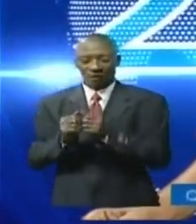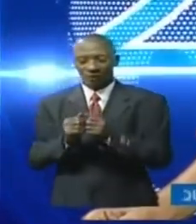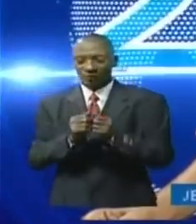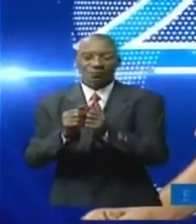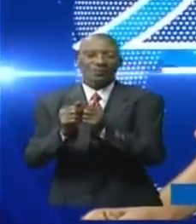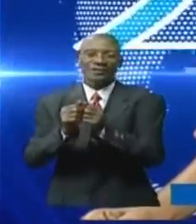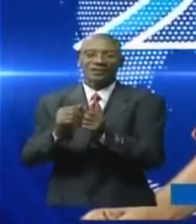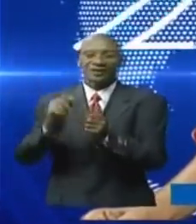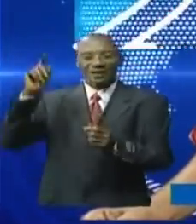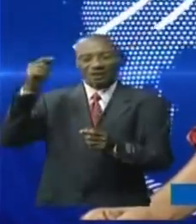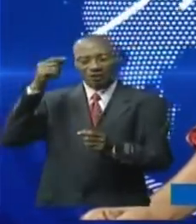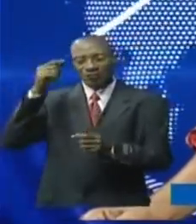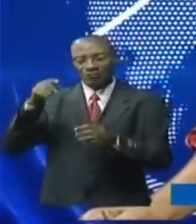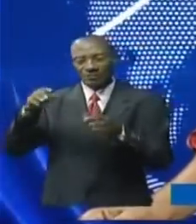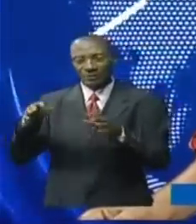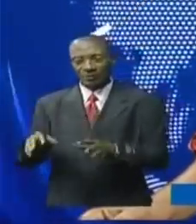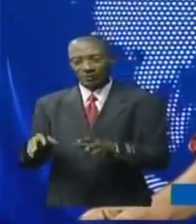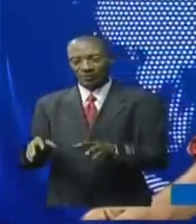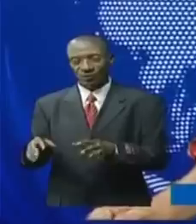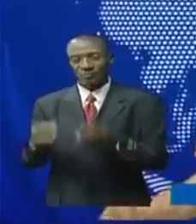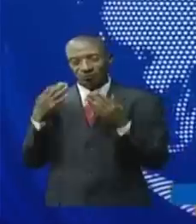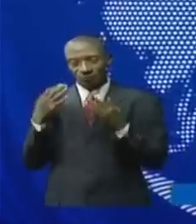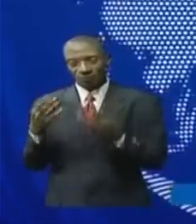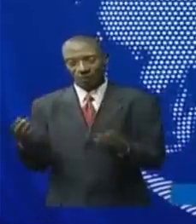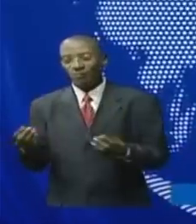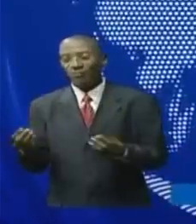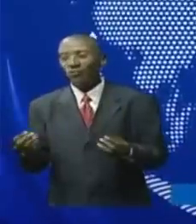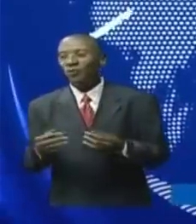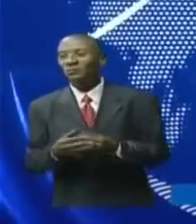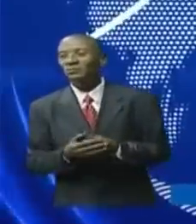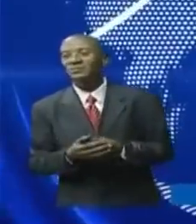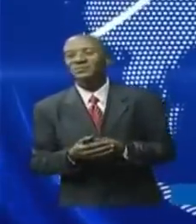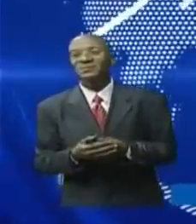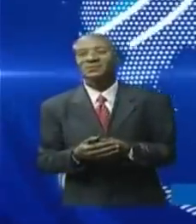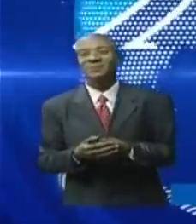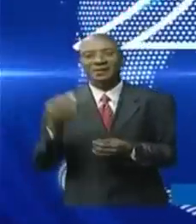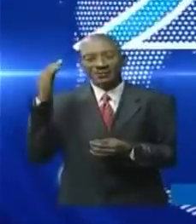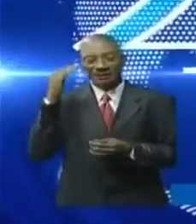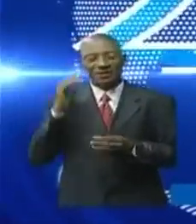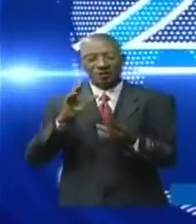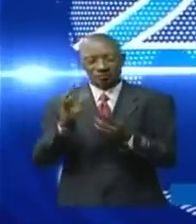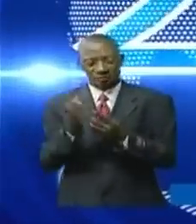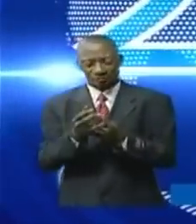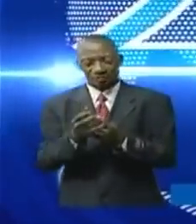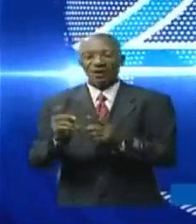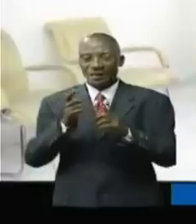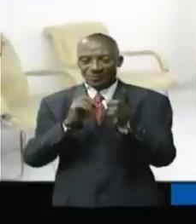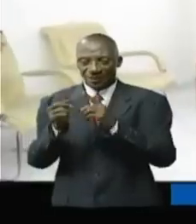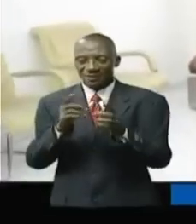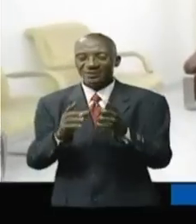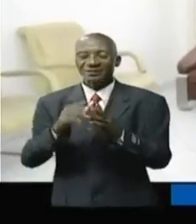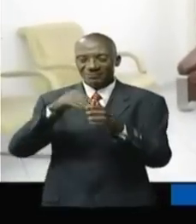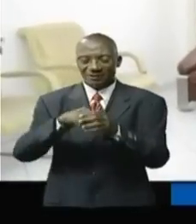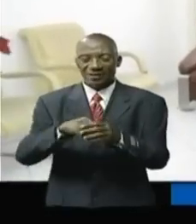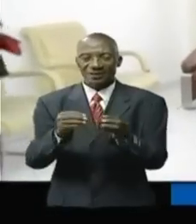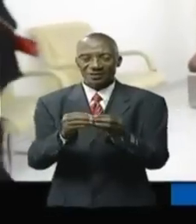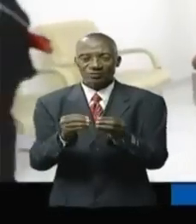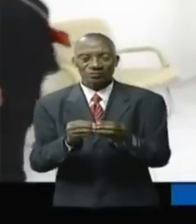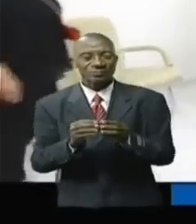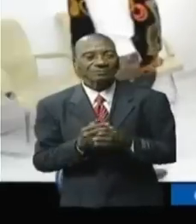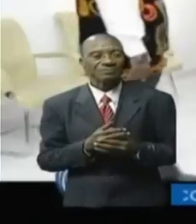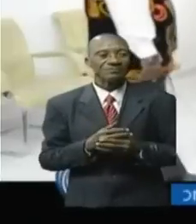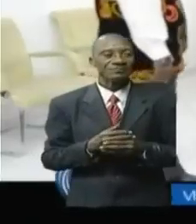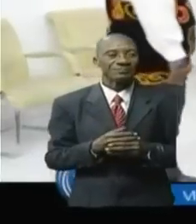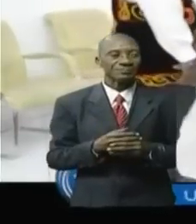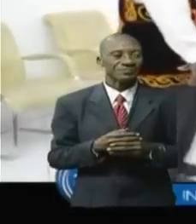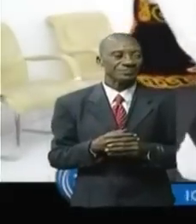son représentant a échangé autour de cette question avec la ministre de la Culture, Catherine Katungu. L'engagement de